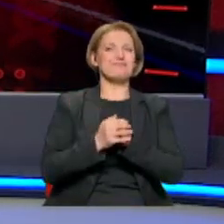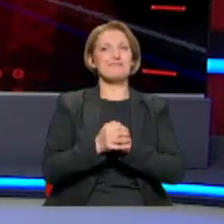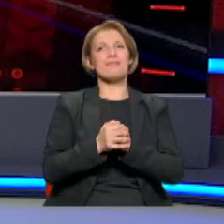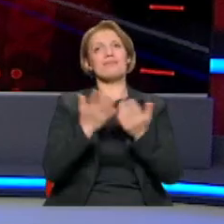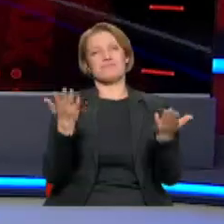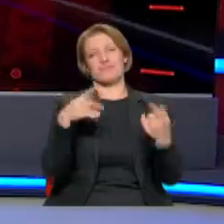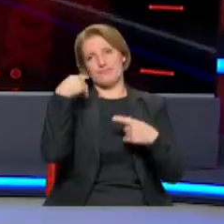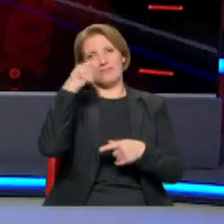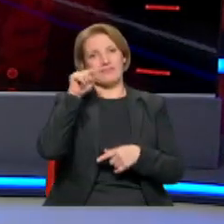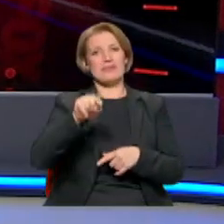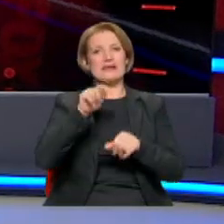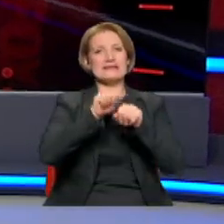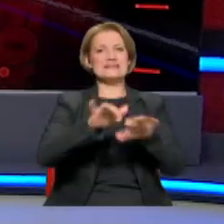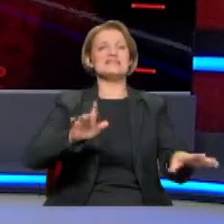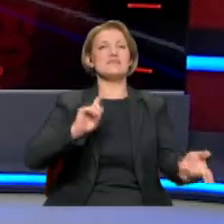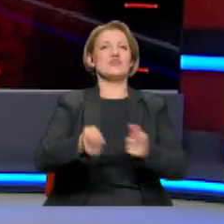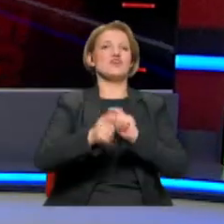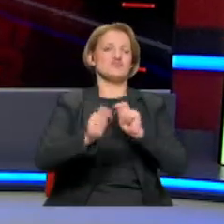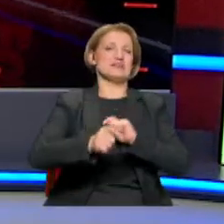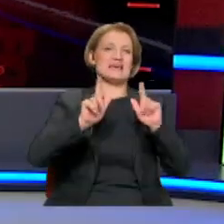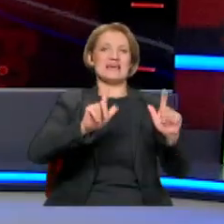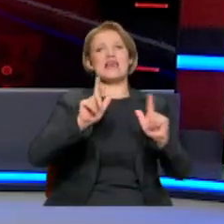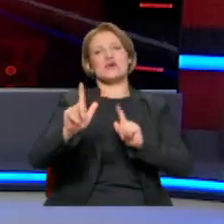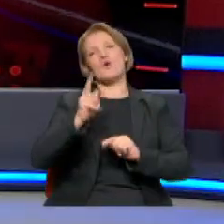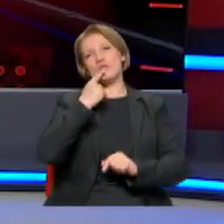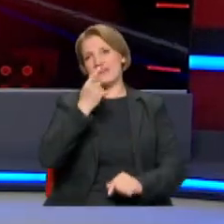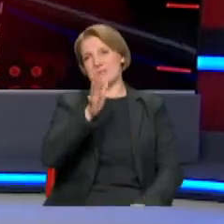Evet o yüzden yani sistemin değişmesi gerekiyor diyebiliriz sözler aynı